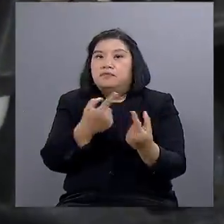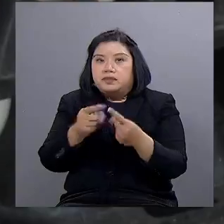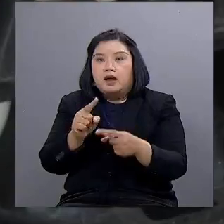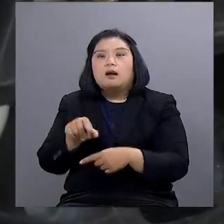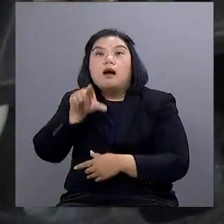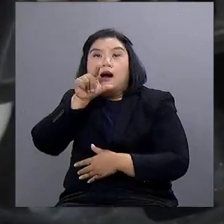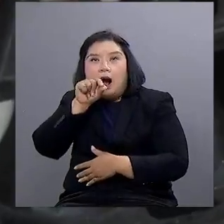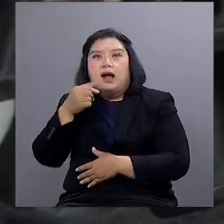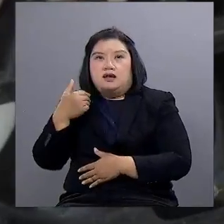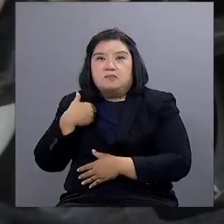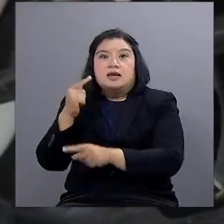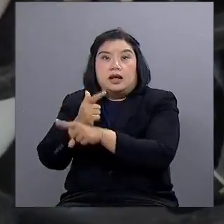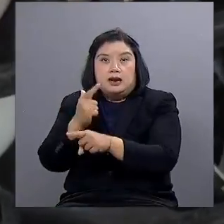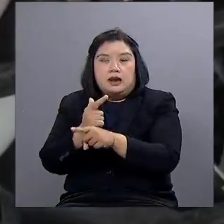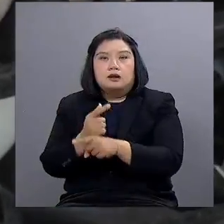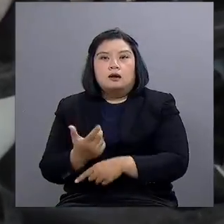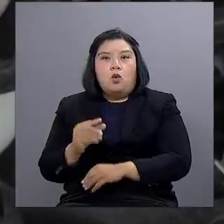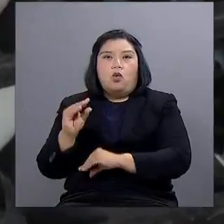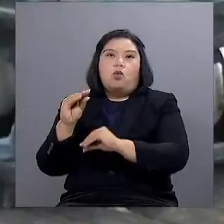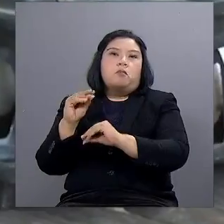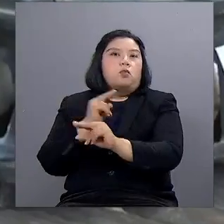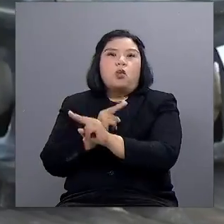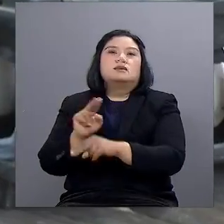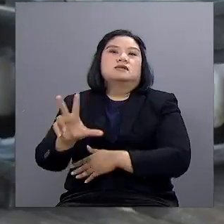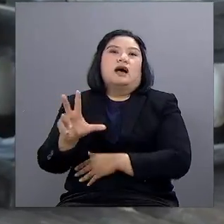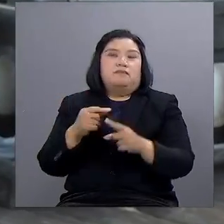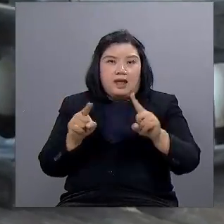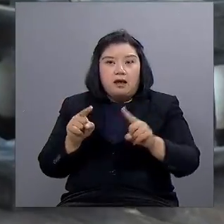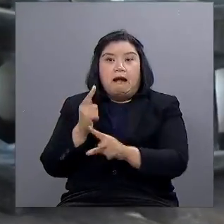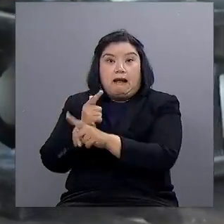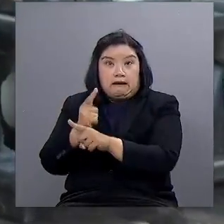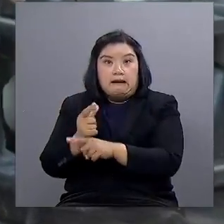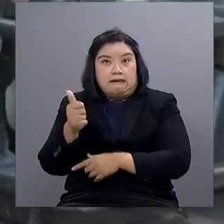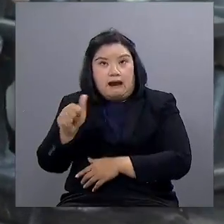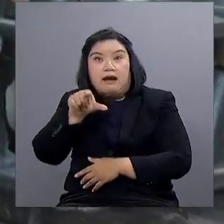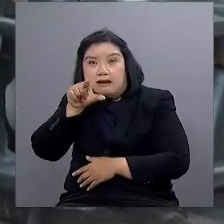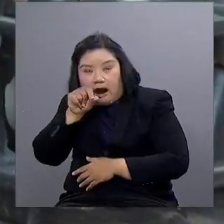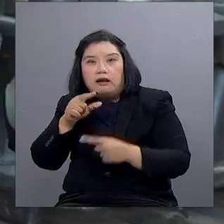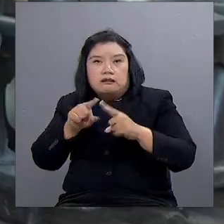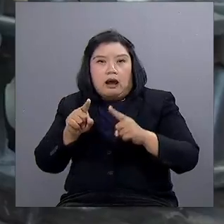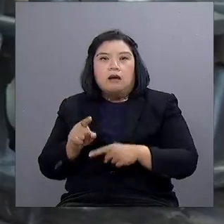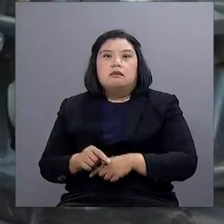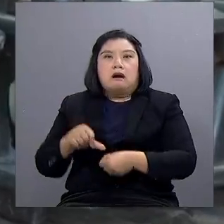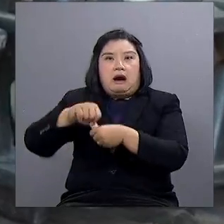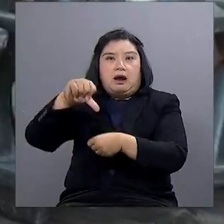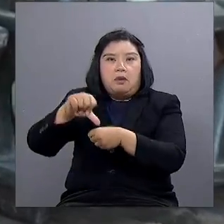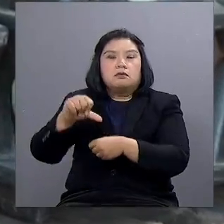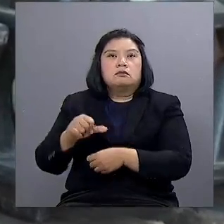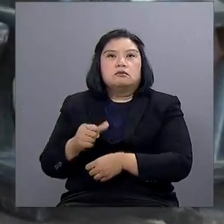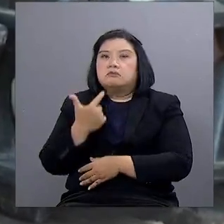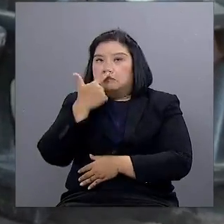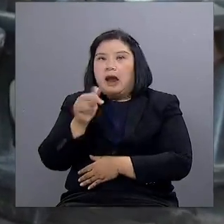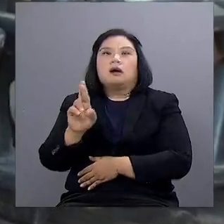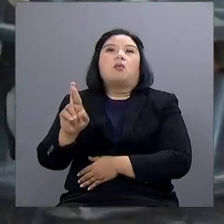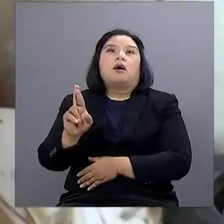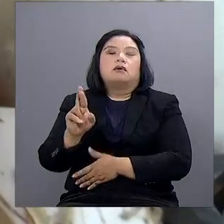กมากกว่าไข่ไก่สูงถึง3เท่าแต่ถึงแม้จะมีธาตุเหล็กมากกว่าไข่ไก่ก็มีคอเลสเตอรอลในไข่แดงสูงกว่า3เท่าเช่นกันดังนั้นถูก